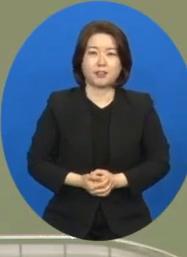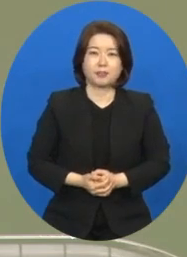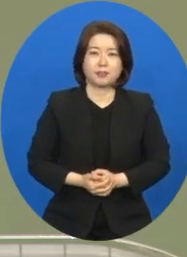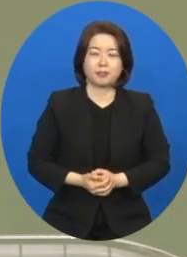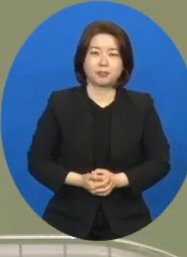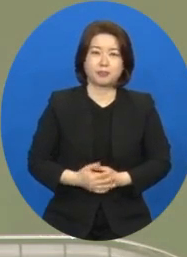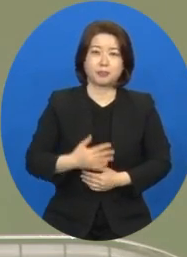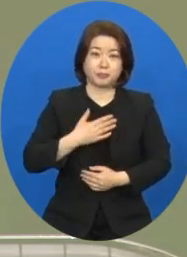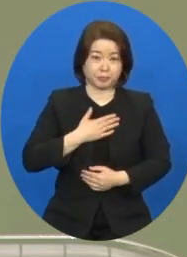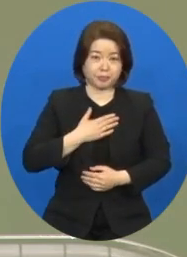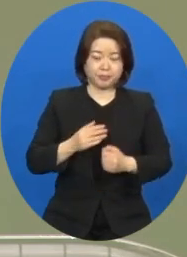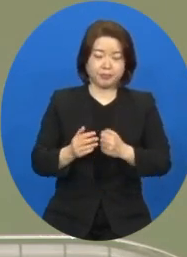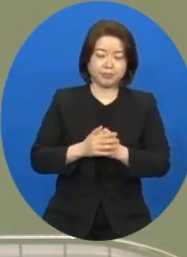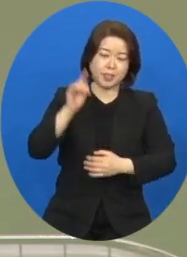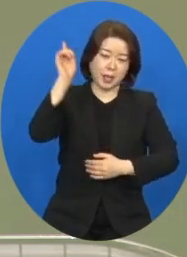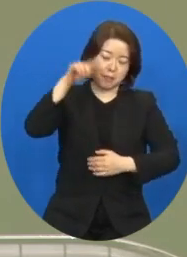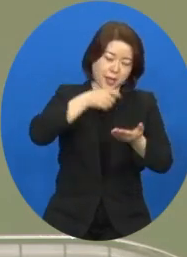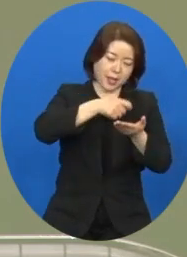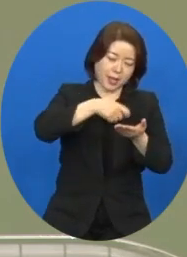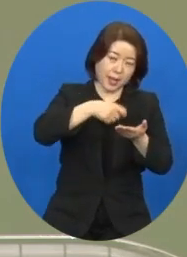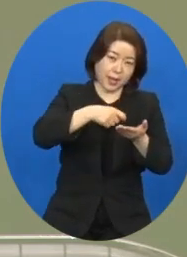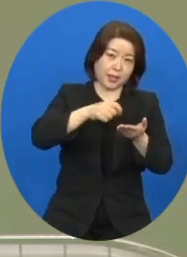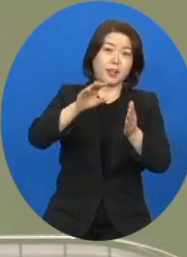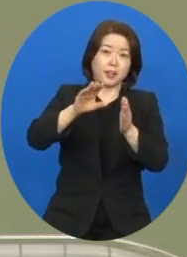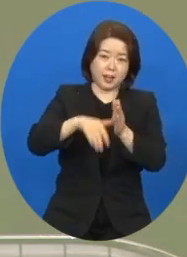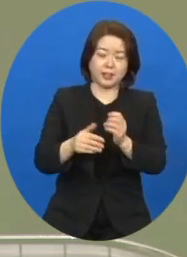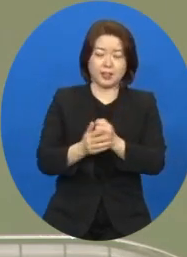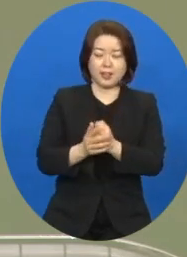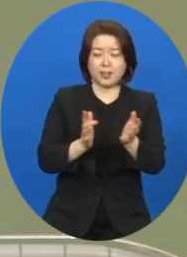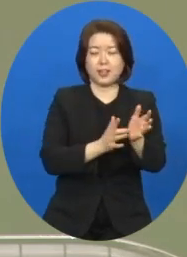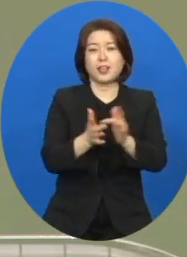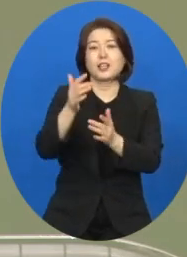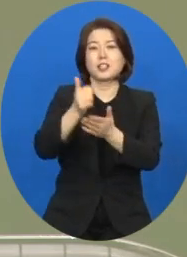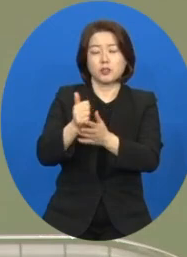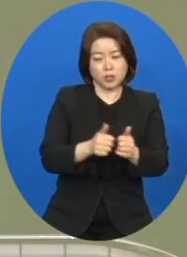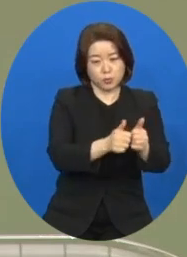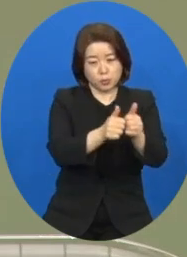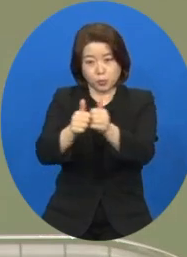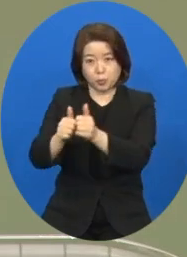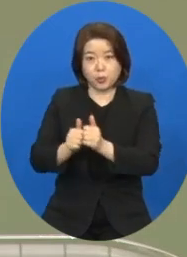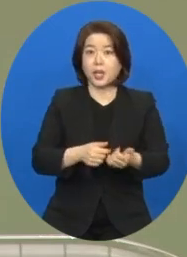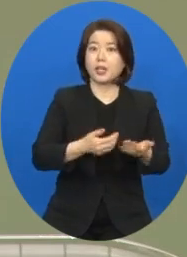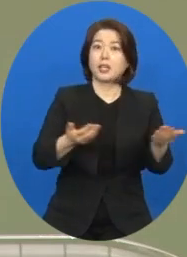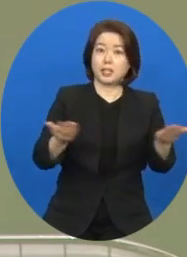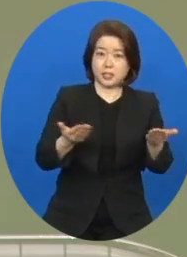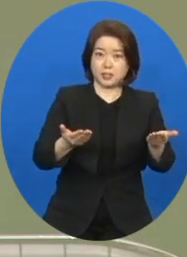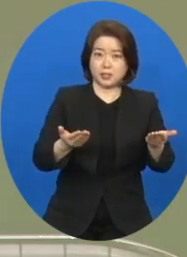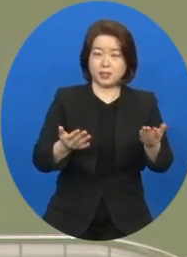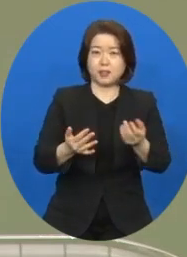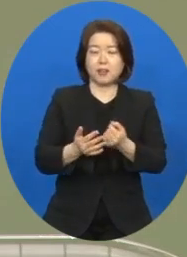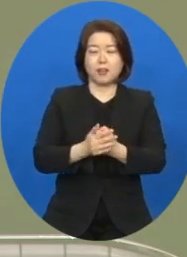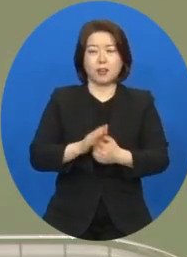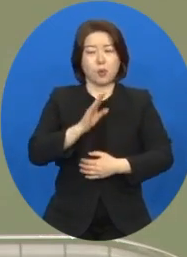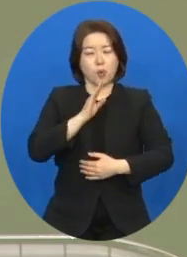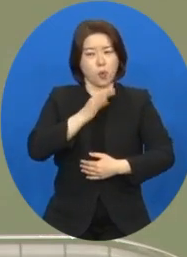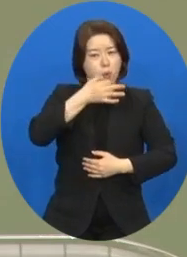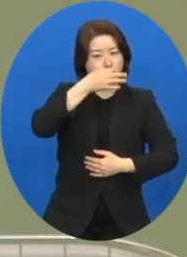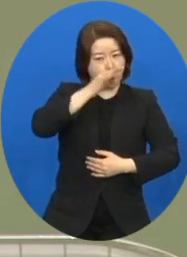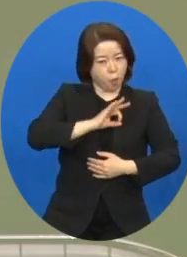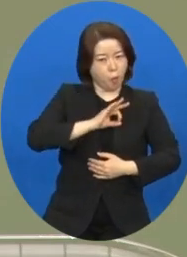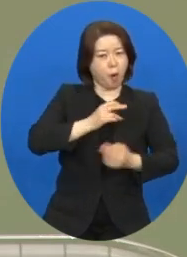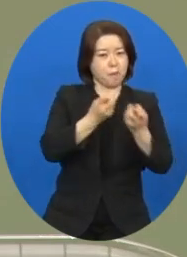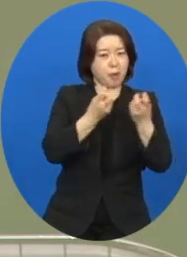제가 일기를 쓰면서 예수님과 동행하는 일이 대단히 효과적인 방법이라는